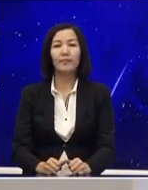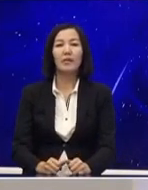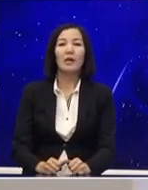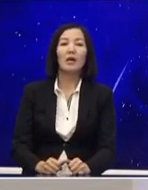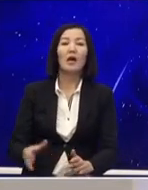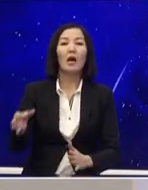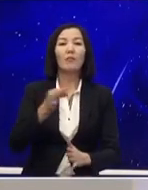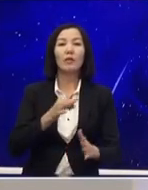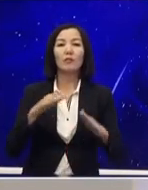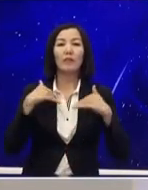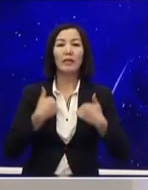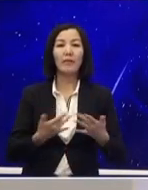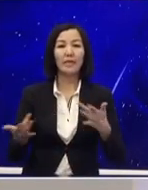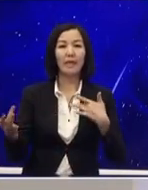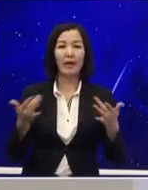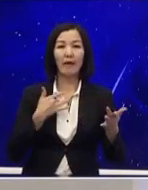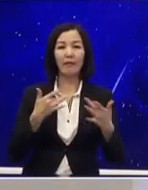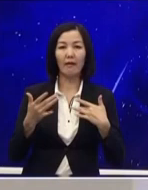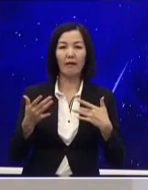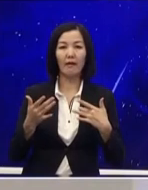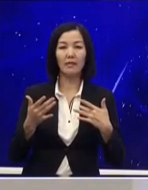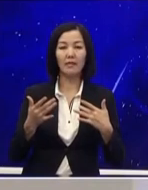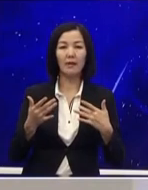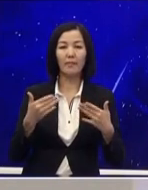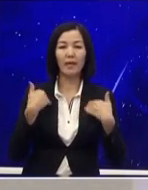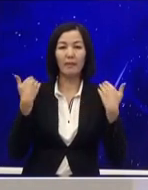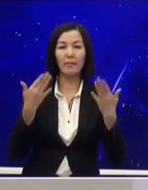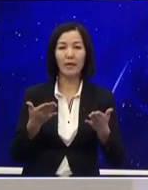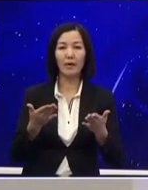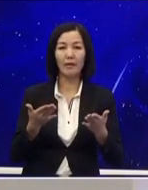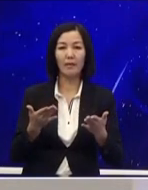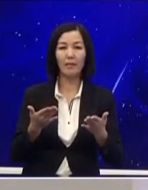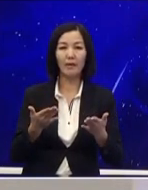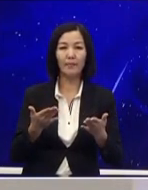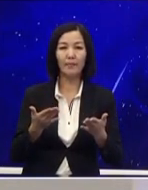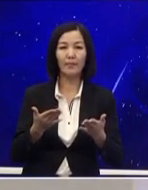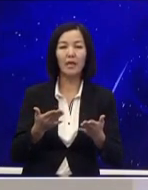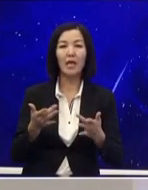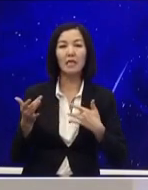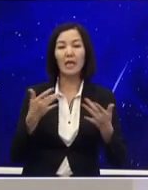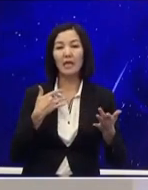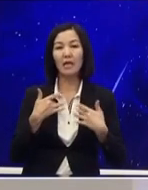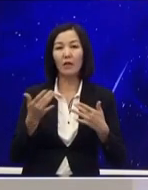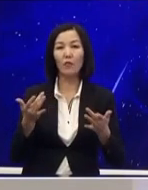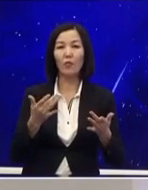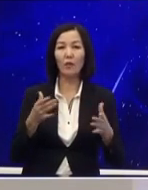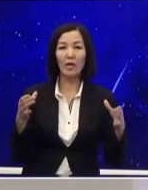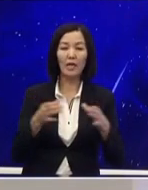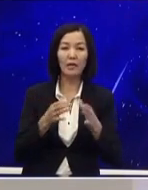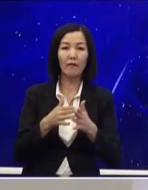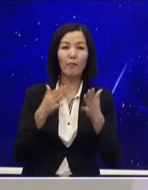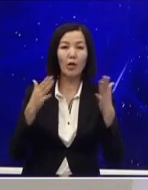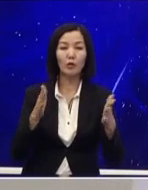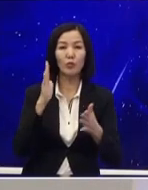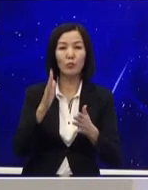На сцене областного драматического театра состоялась необычная премьера. По мнению маститых театралов, у актеров коллектива